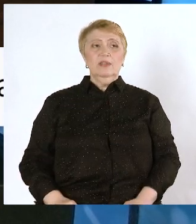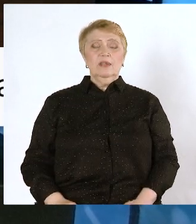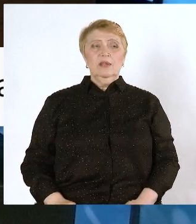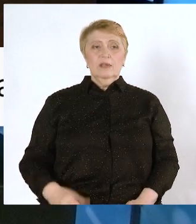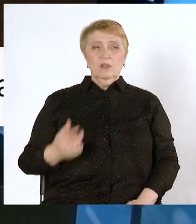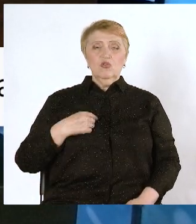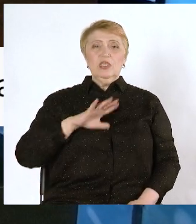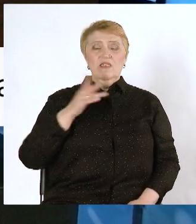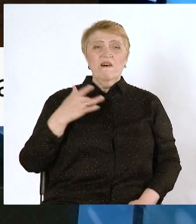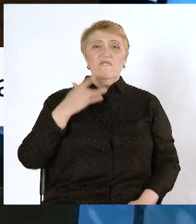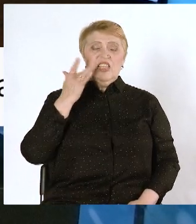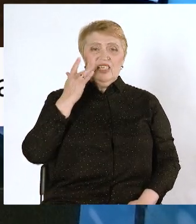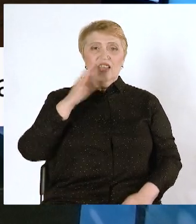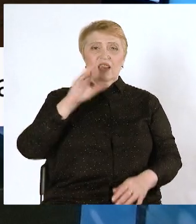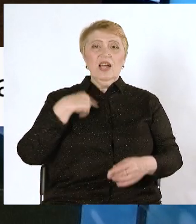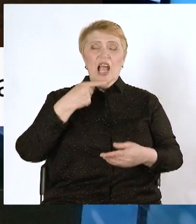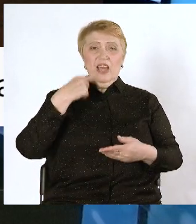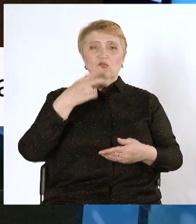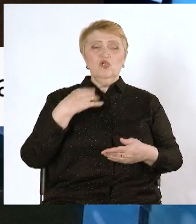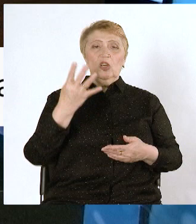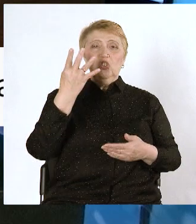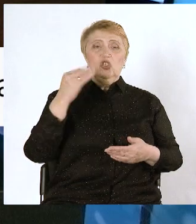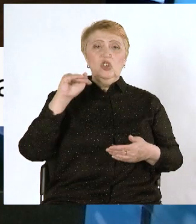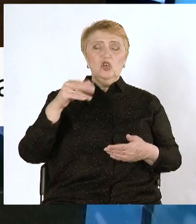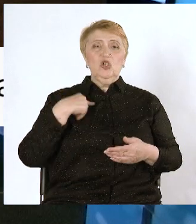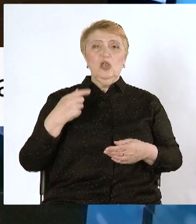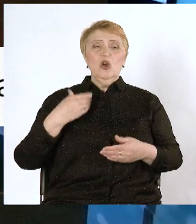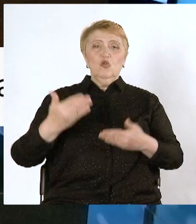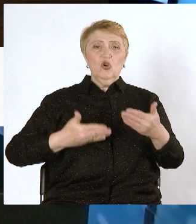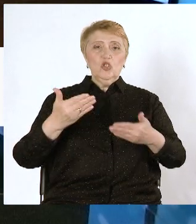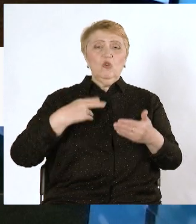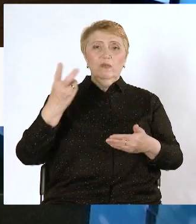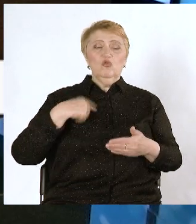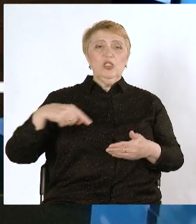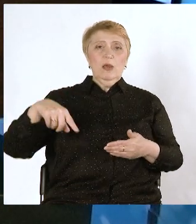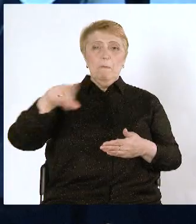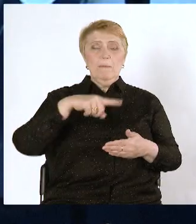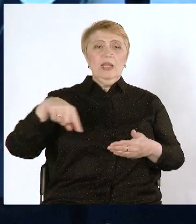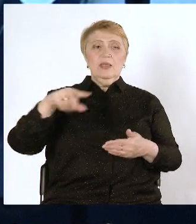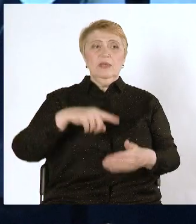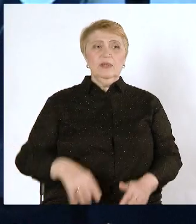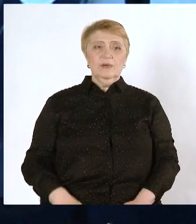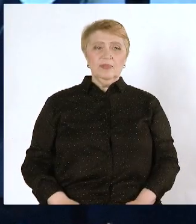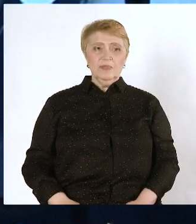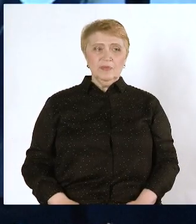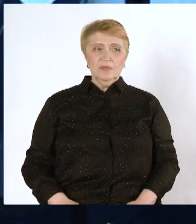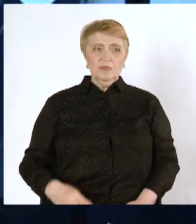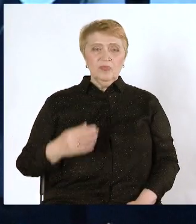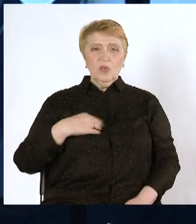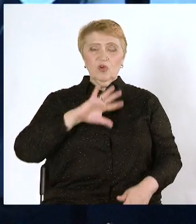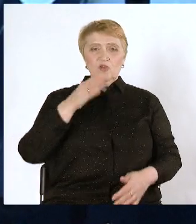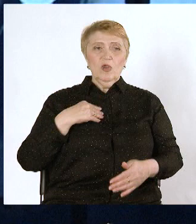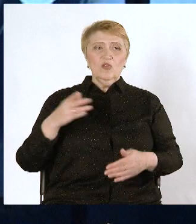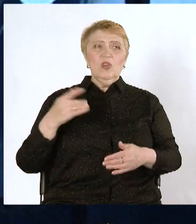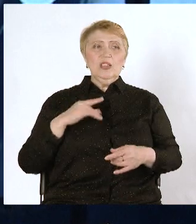говорим о том что желательно пройти четыре тысячи шагов день непрерывно но вот взять и промерить периметр своей самой большой комнаты расставить мебель